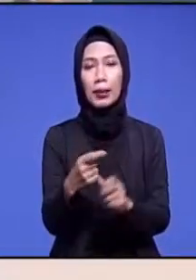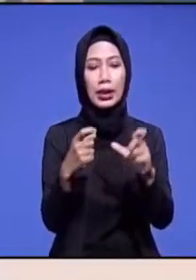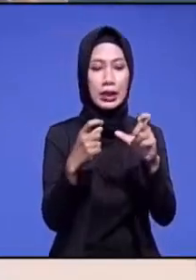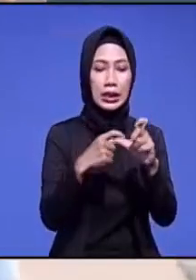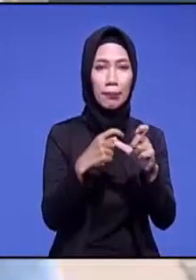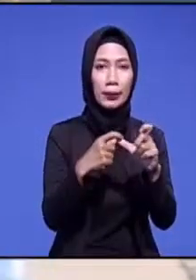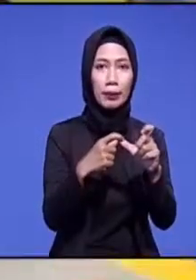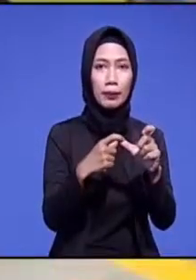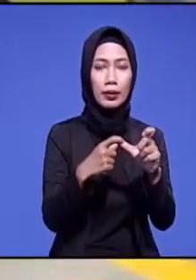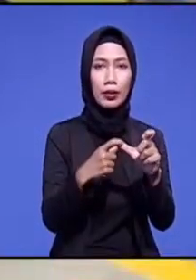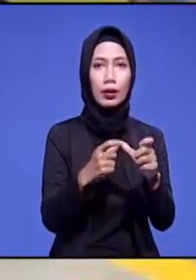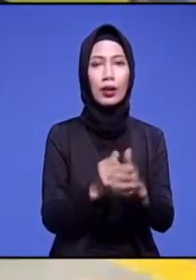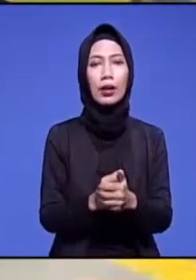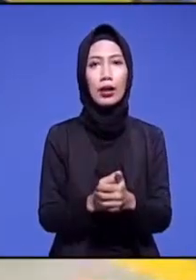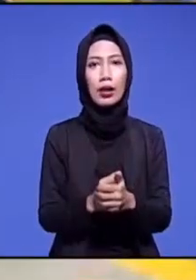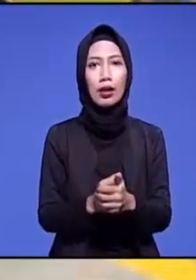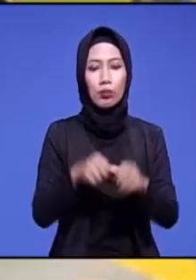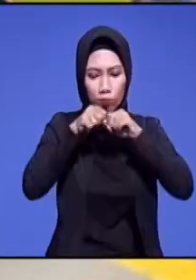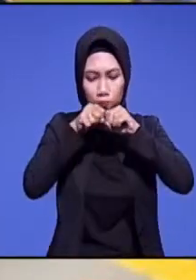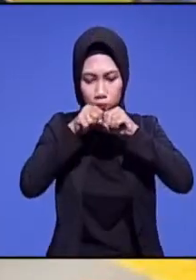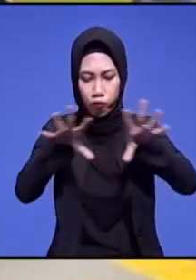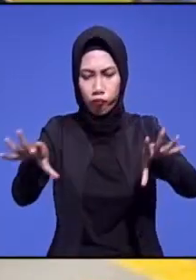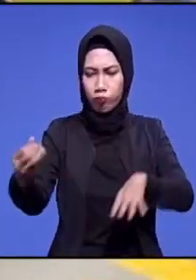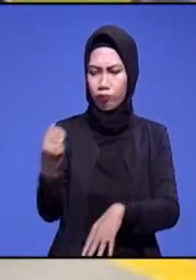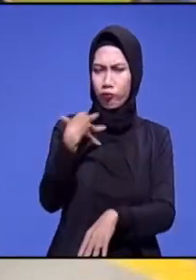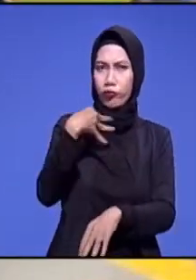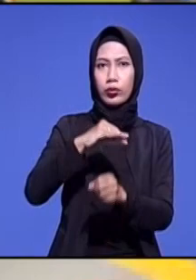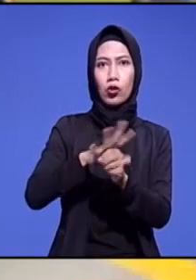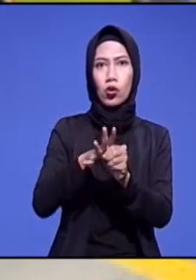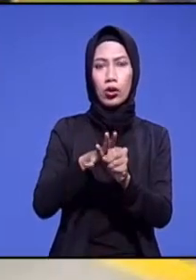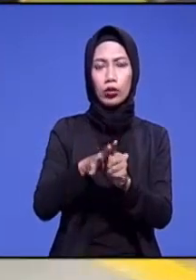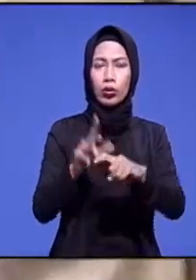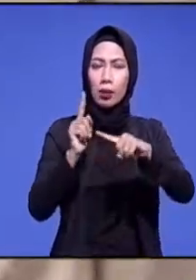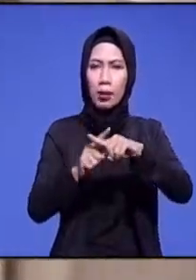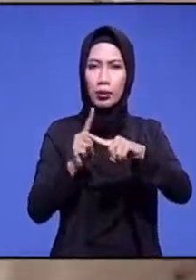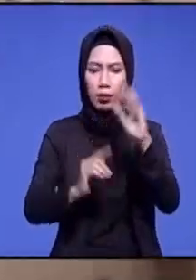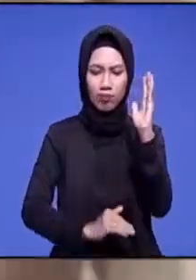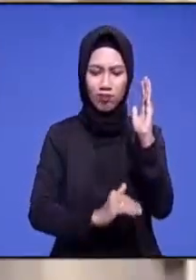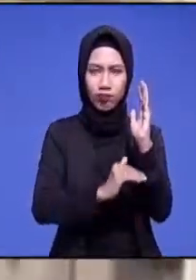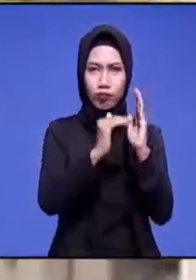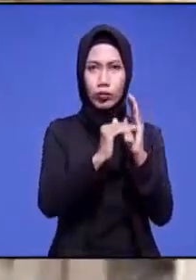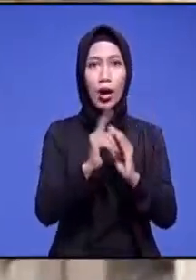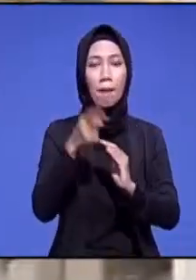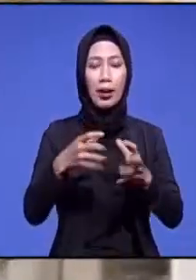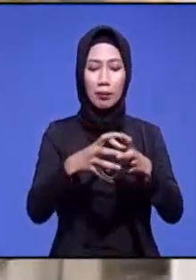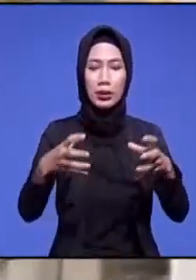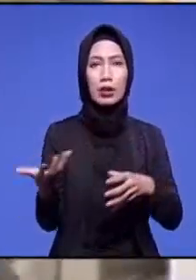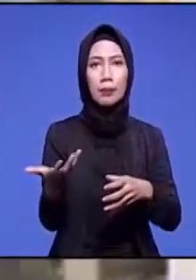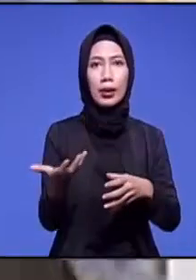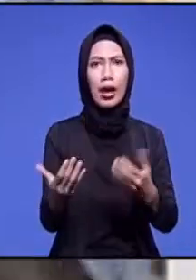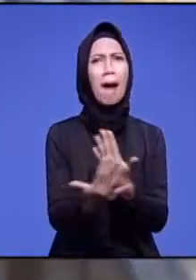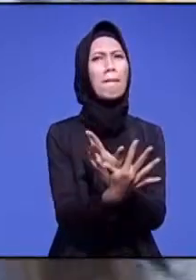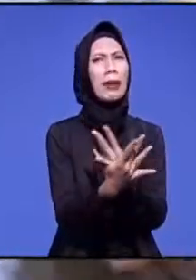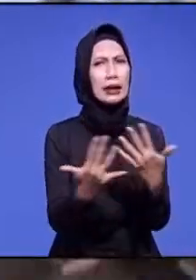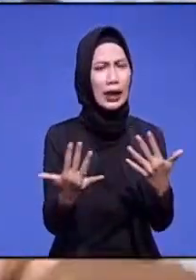PSBB transisi di Jakarta, angka penularan di sejumlah klaster terus bertambah. Klaster terbesar adalah kelompok warga yang